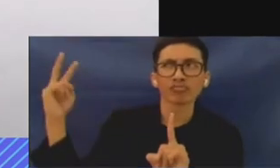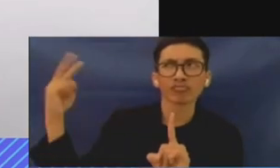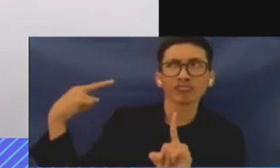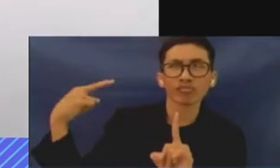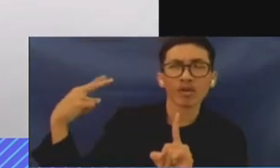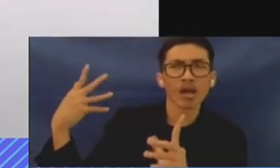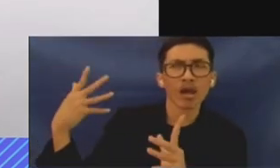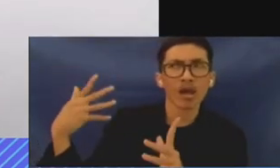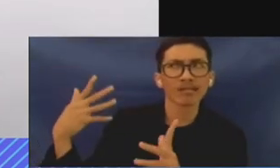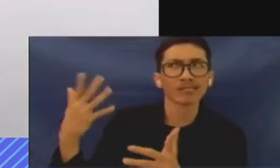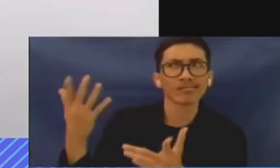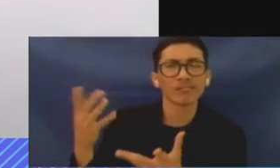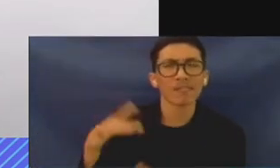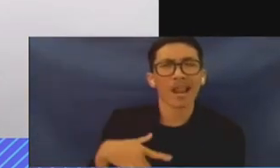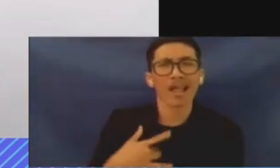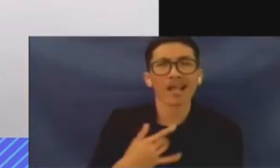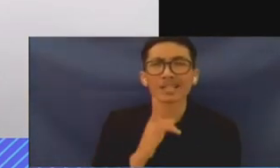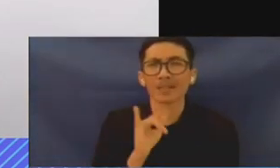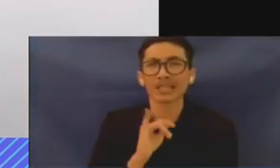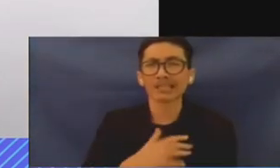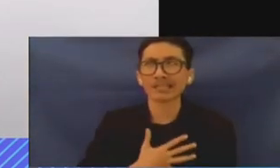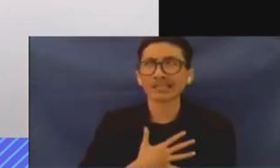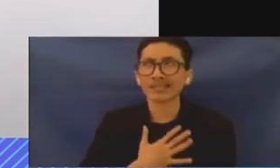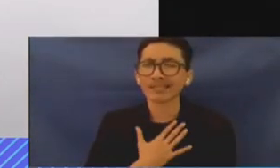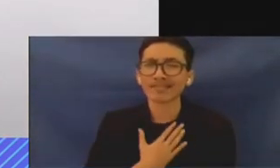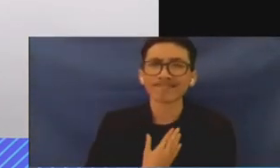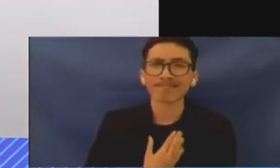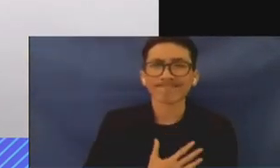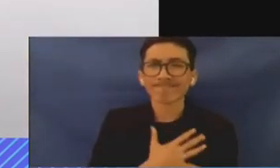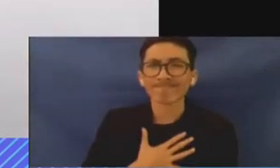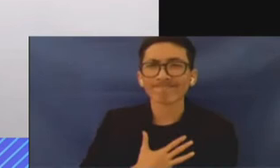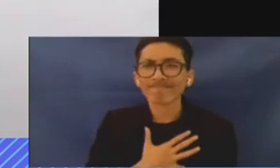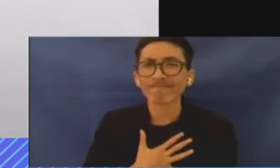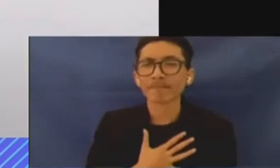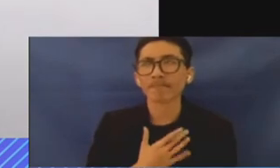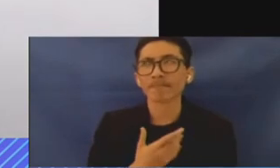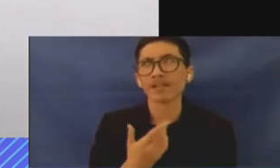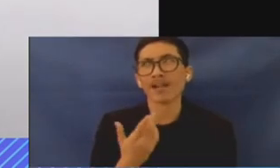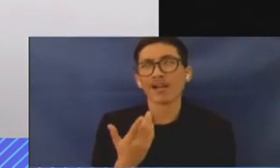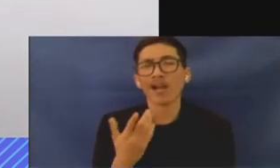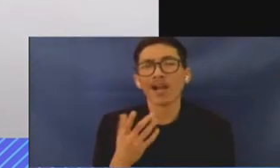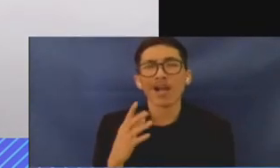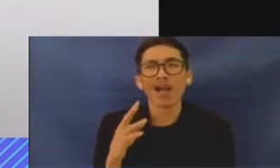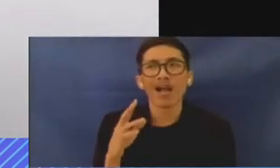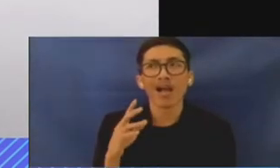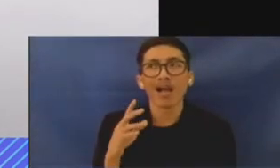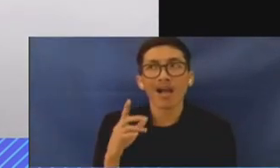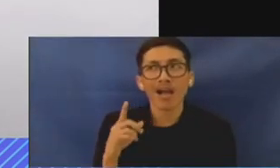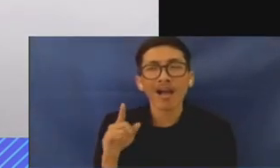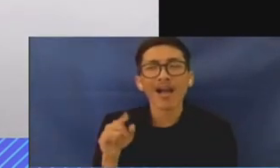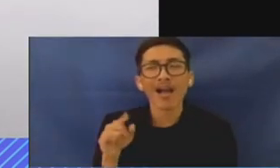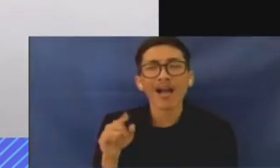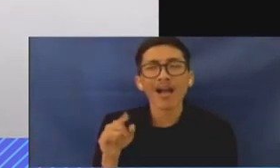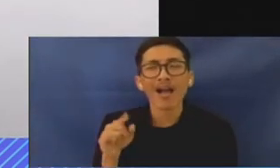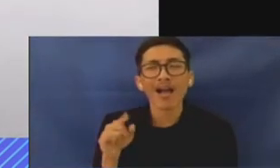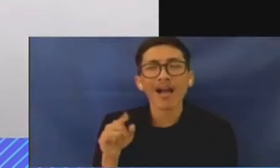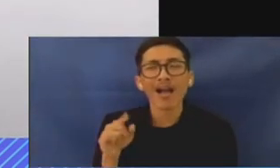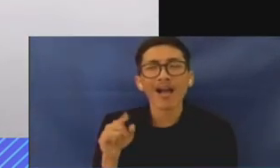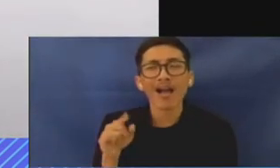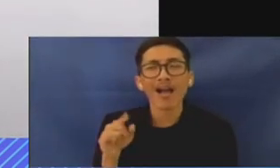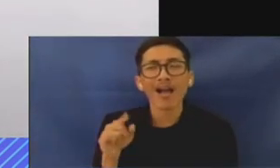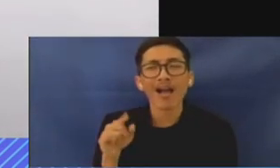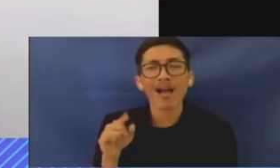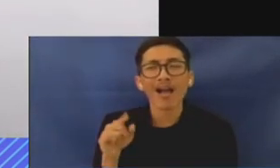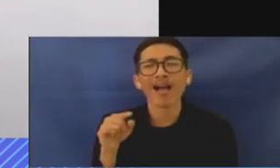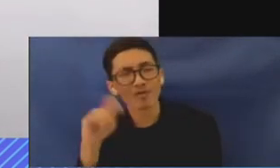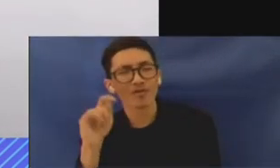kadang membuat kita kadang risih. Kalau mungkin kita pribadi belum selesai dengan diri kita gitu. Karena yang akhirnya saya lihat dari Bu Santi adalah ibu